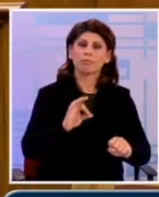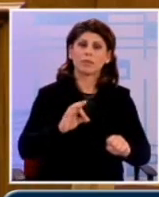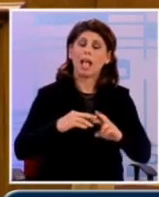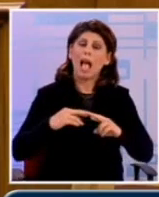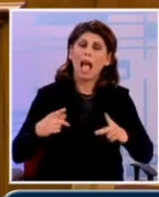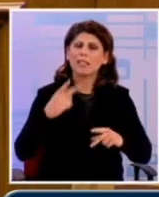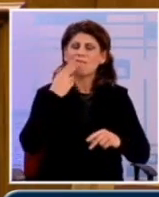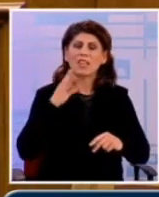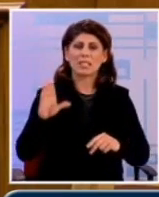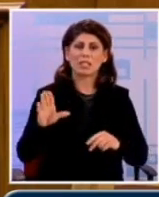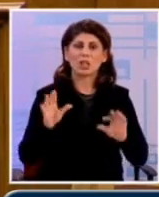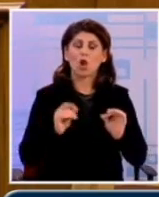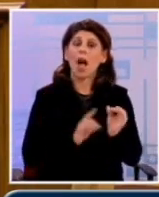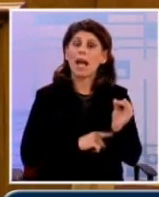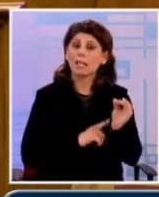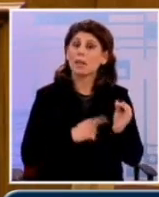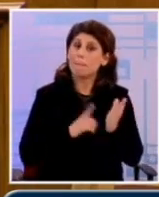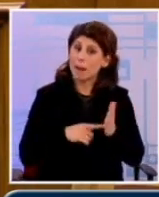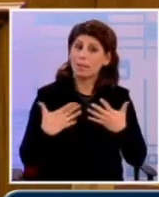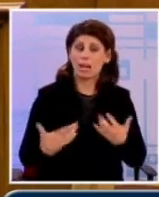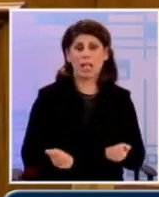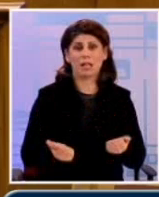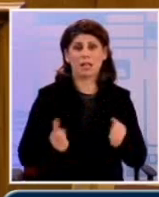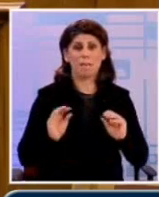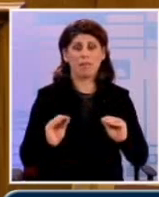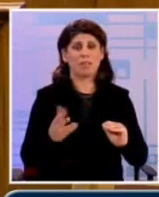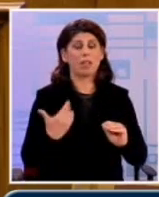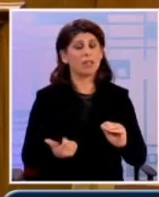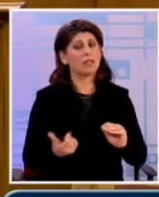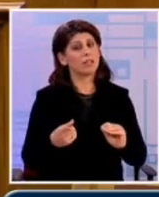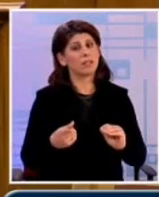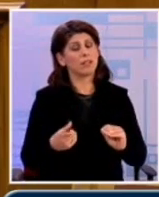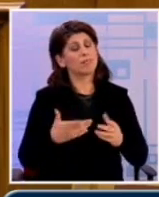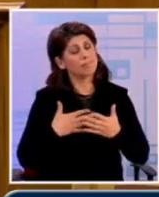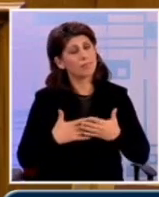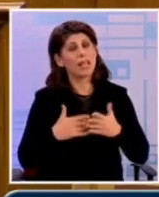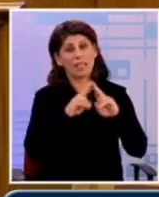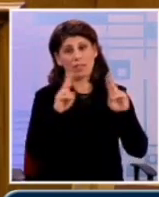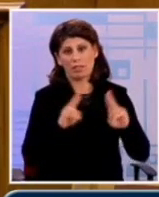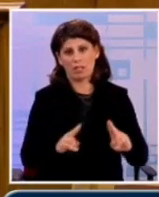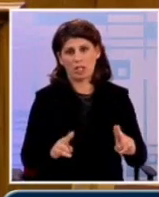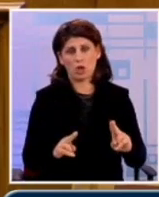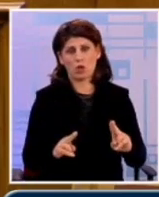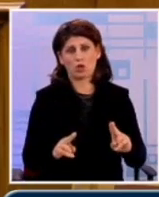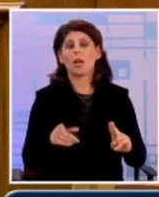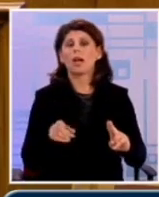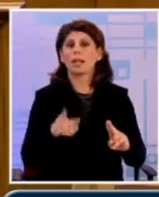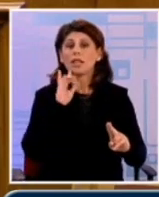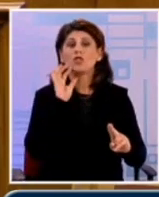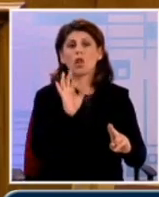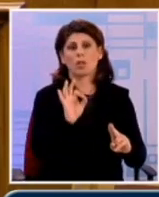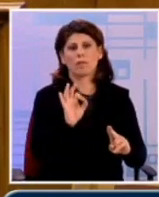αντιφασιστικός χαρακτήρας που πρέπει να έχει η παιδεία μας, γιατί είναι και εξίσου πατριωτικός και διεθνιστικός, να έχει